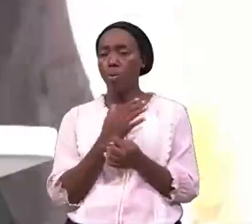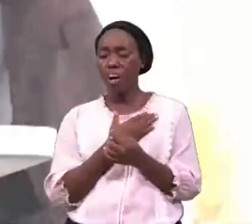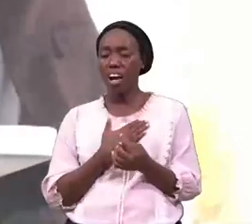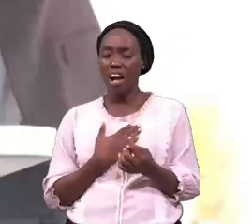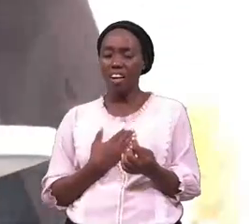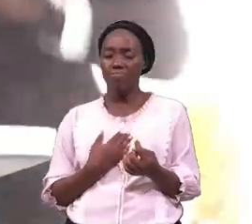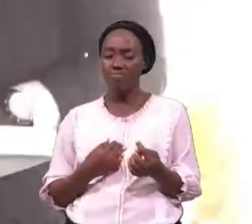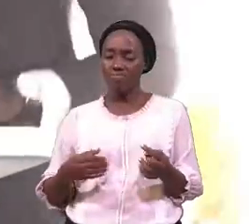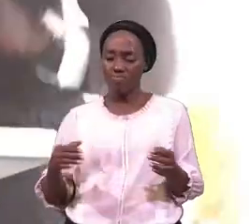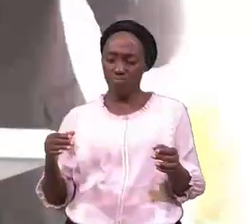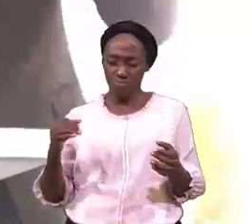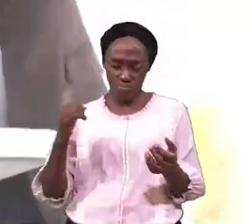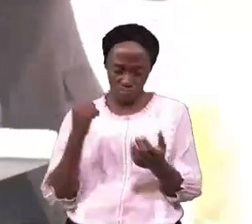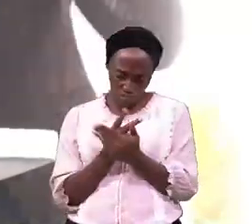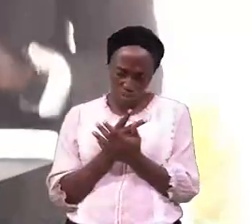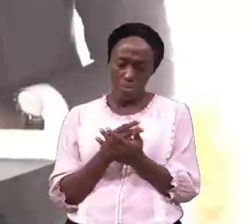puissance.